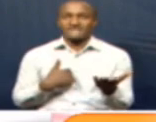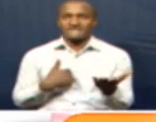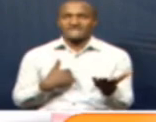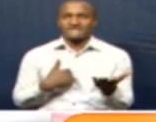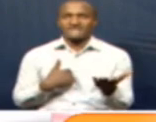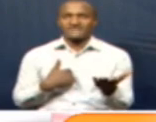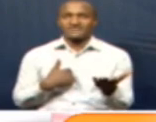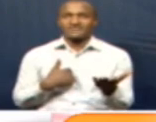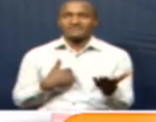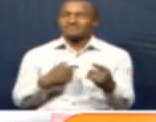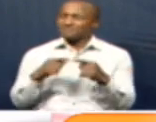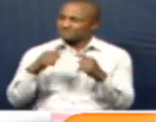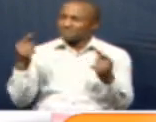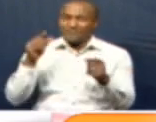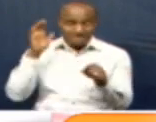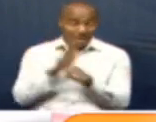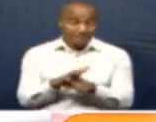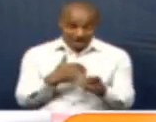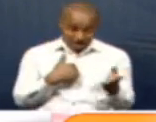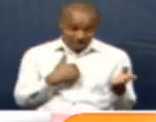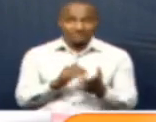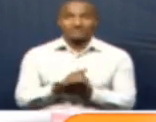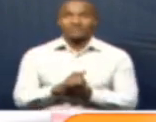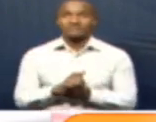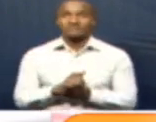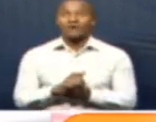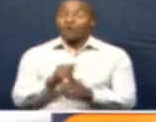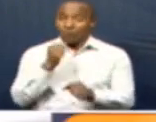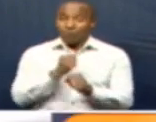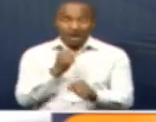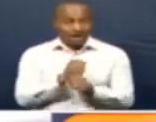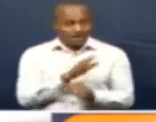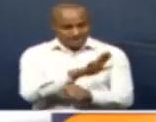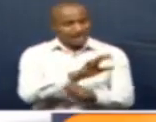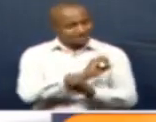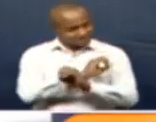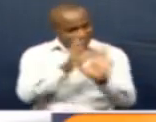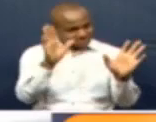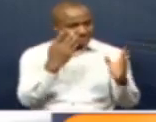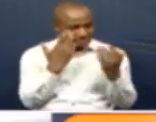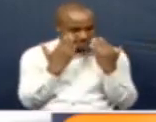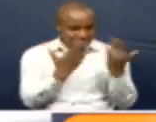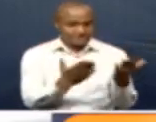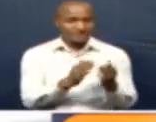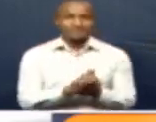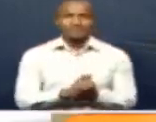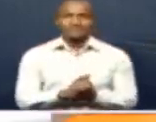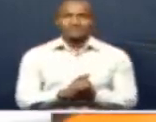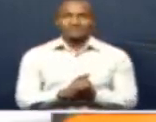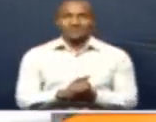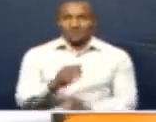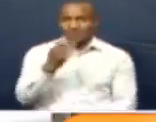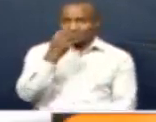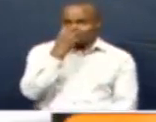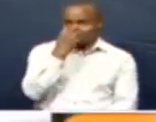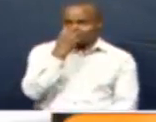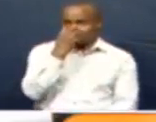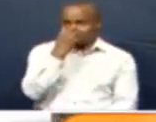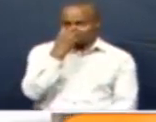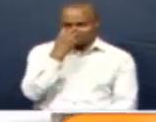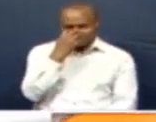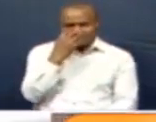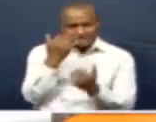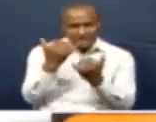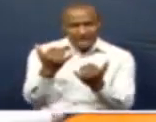Uko na maadui wengi huko nje. Lakini kazi yako inaonekana. Ruto akionekana kuanza kujipanga kwa kutafuta uungwaji